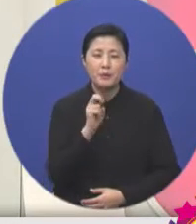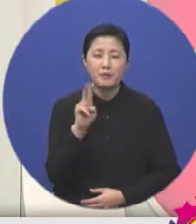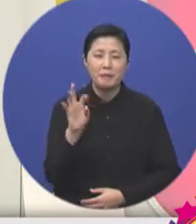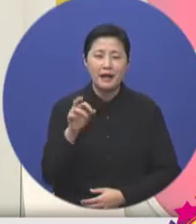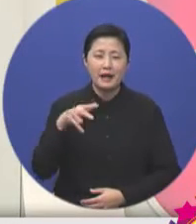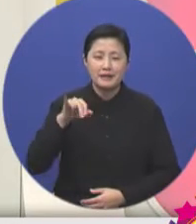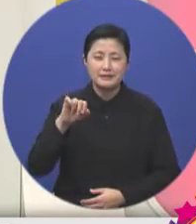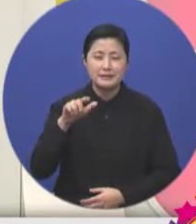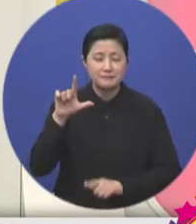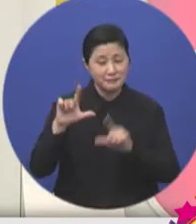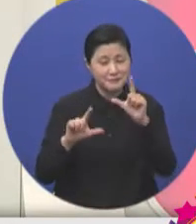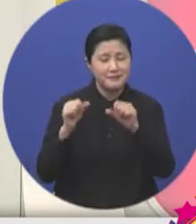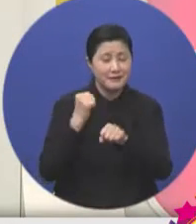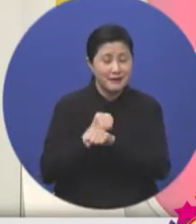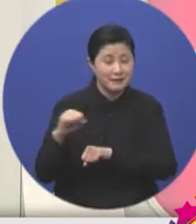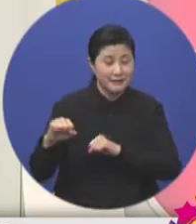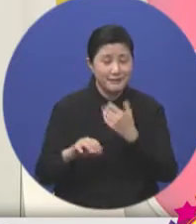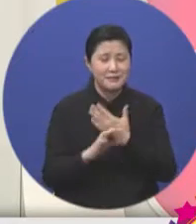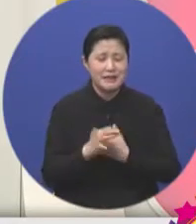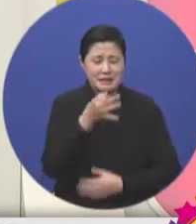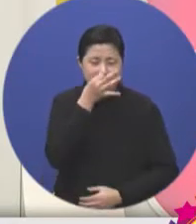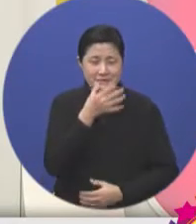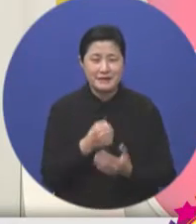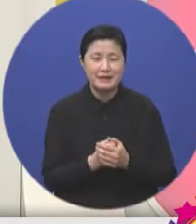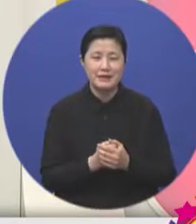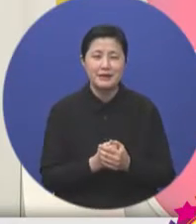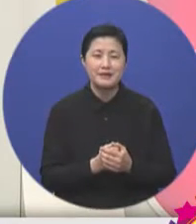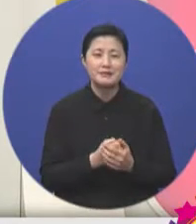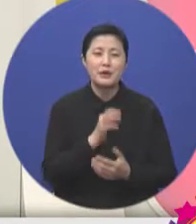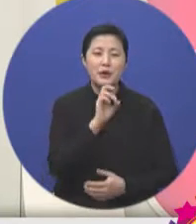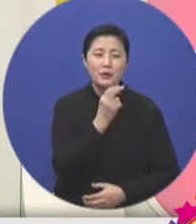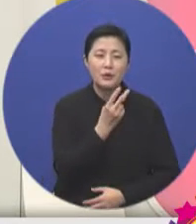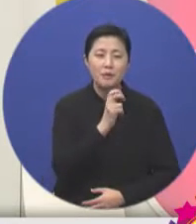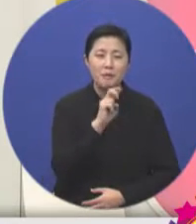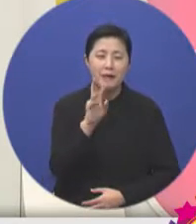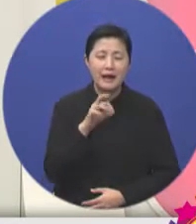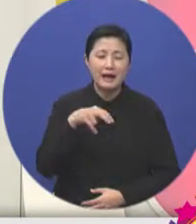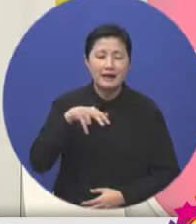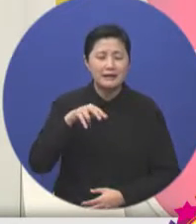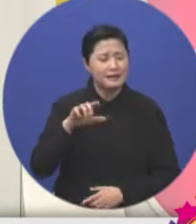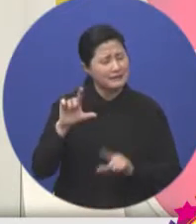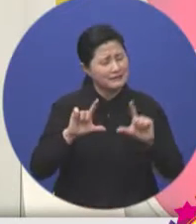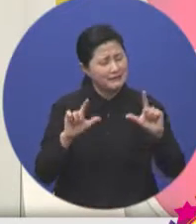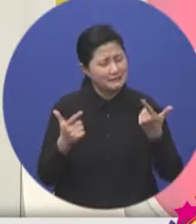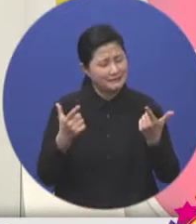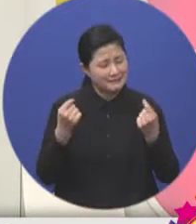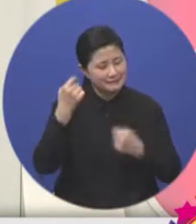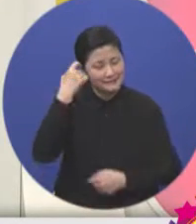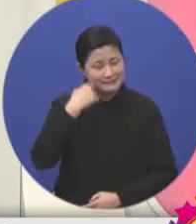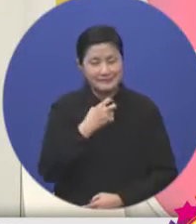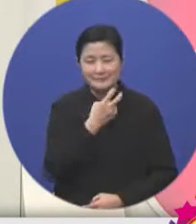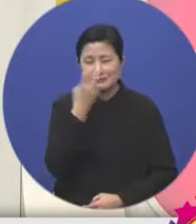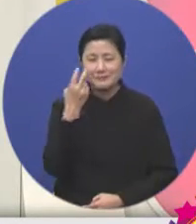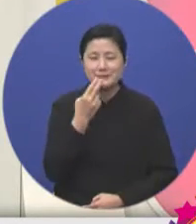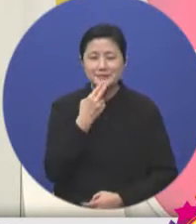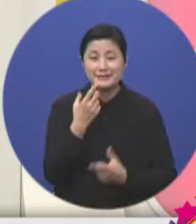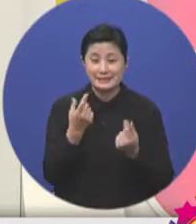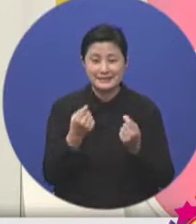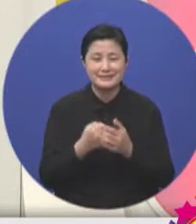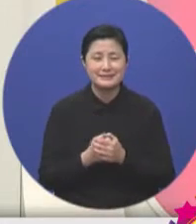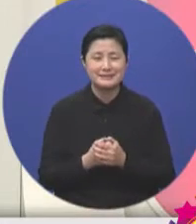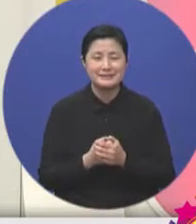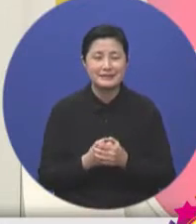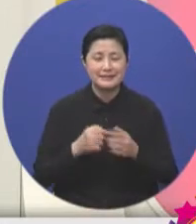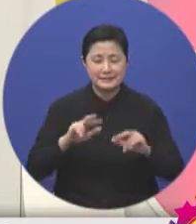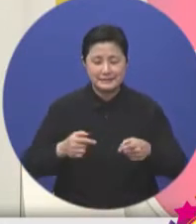하려니까 힘듭니다. 요망지게. 네, 아니야. 요망져야 되는데 요망 안 진가 봐. 그죠? 자, 다음은요.